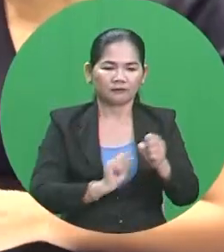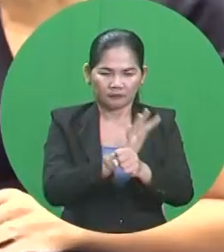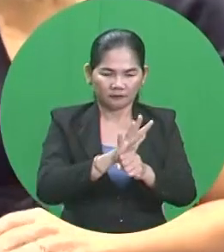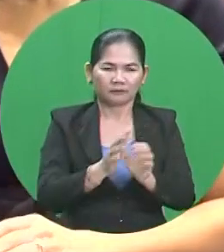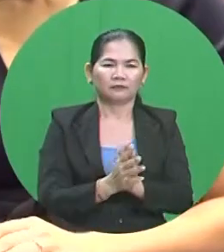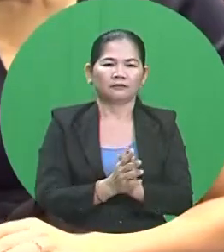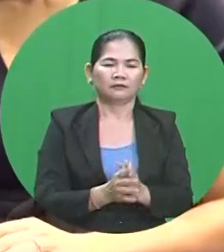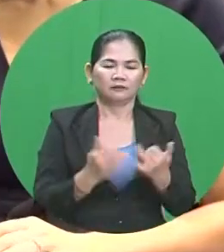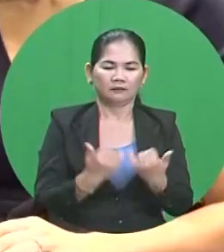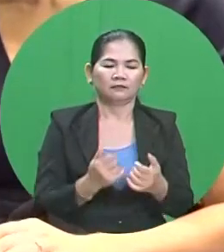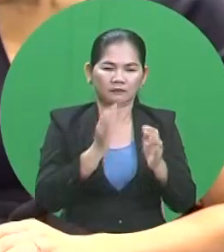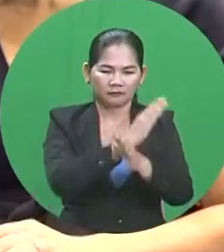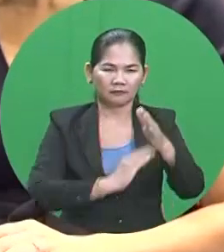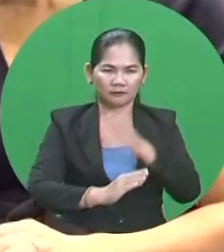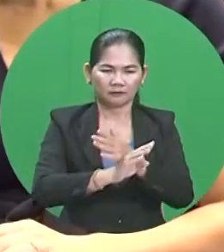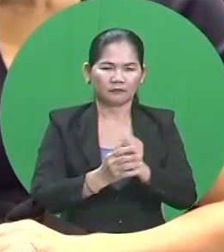និងការធ្វើបរិយាបនគាំពារសង្គមក្នុងការឆ្លើយតបកូវីដ-19